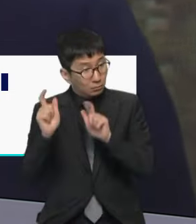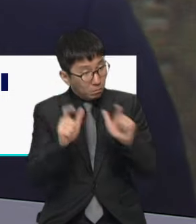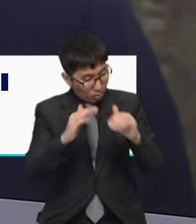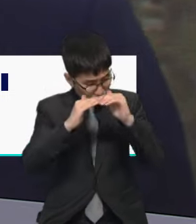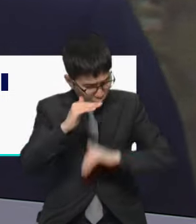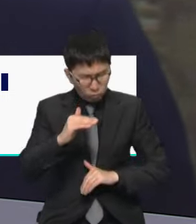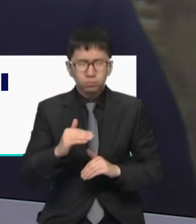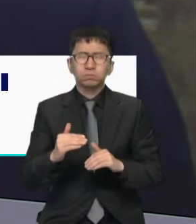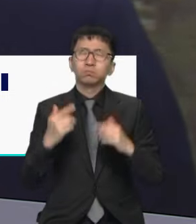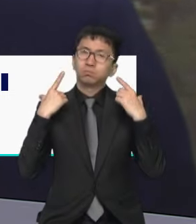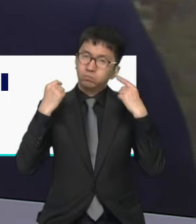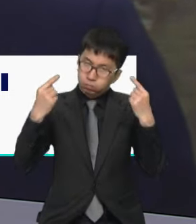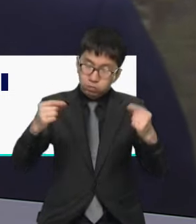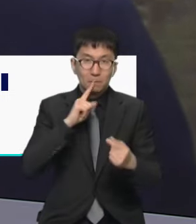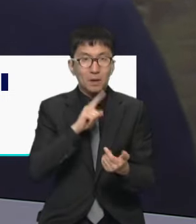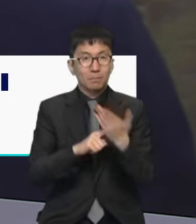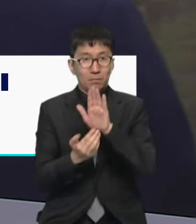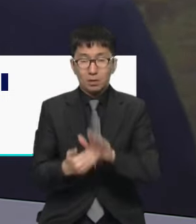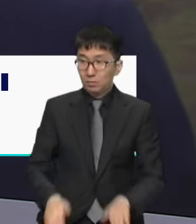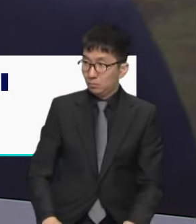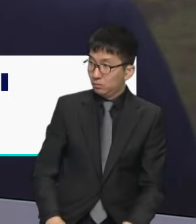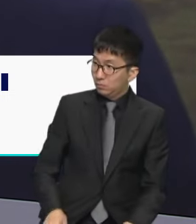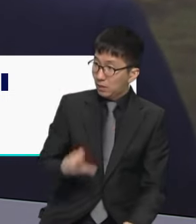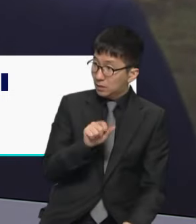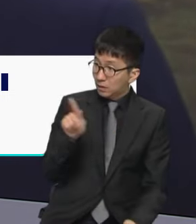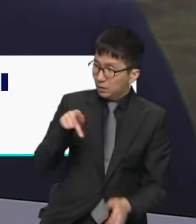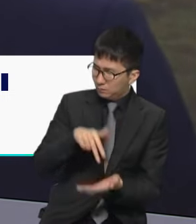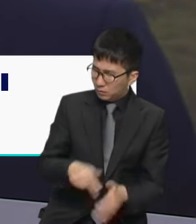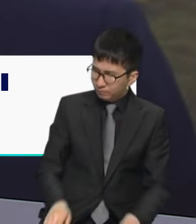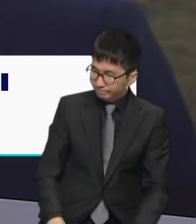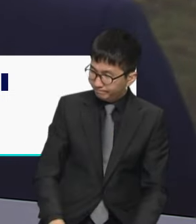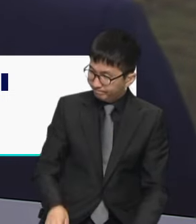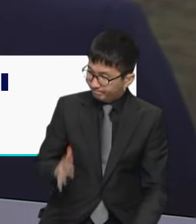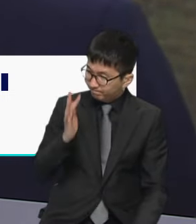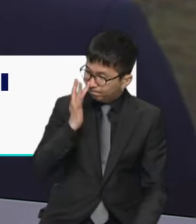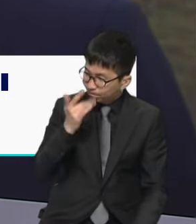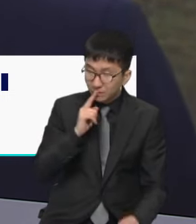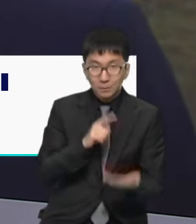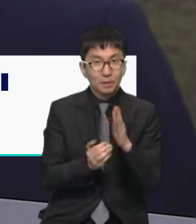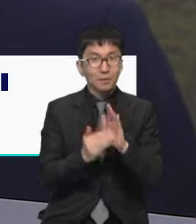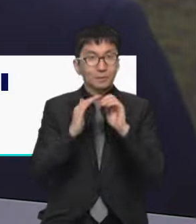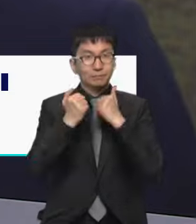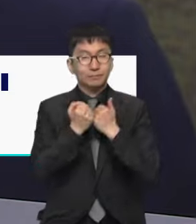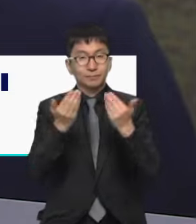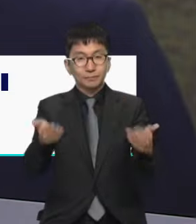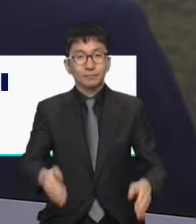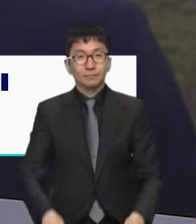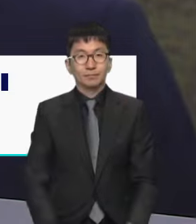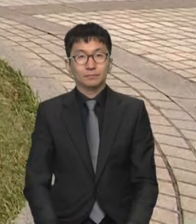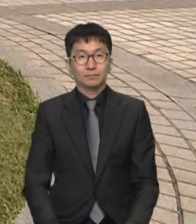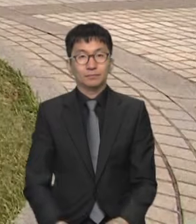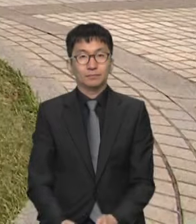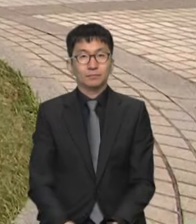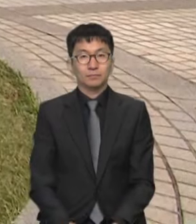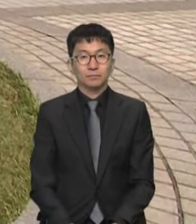없단 건데 최 회장 측은 이해하기 어렵다고 비판했습니다. 한성희 기자가 취재했습니다.